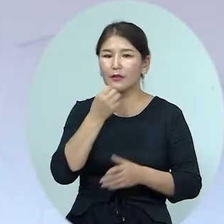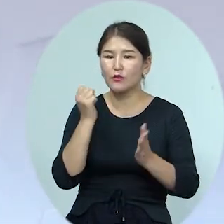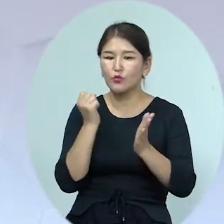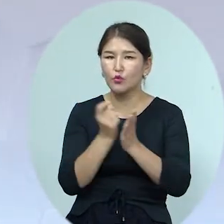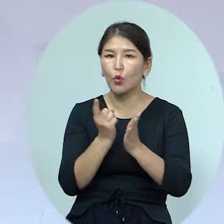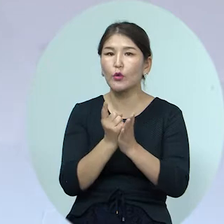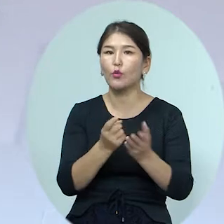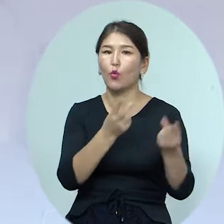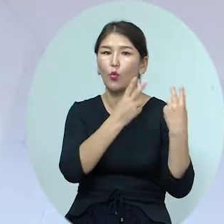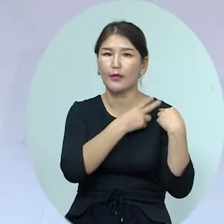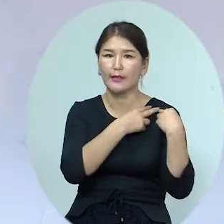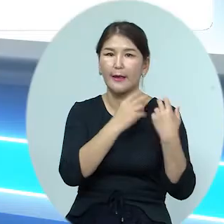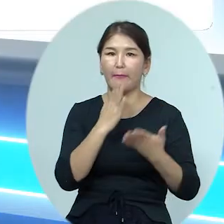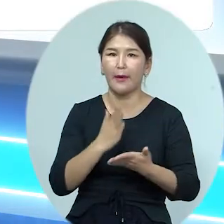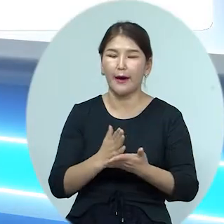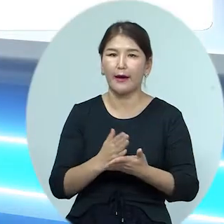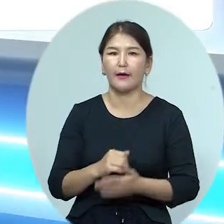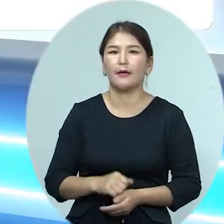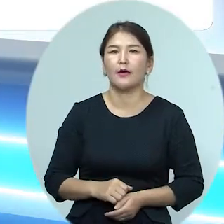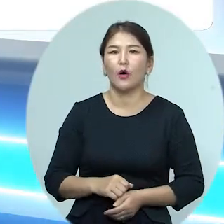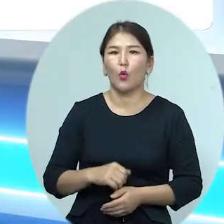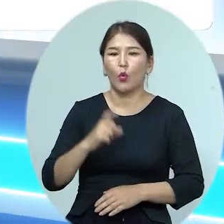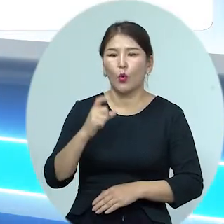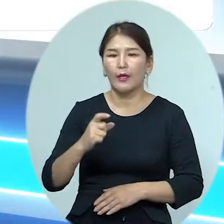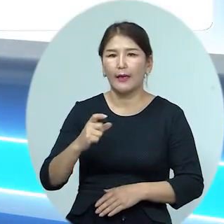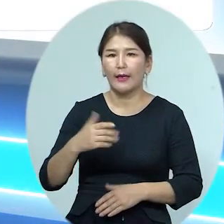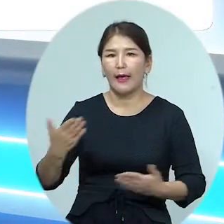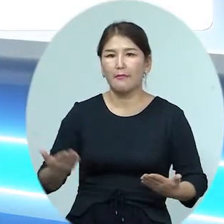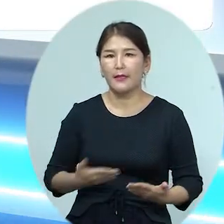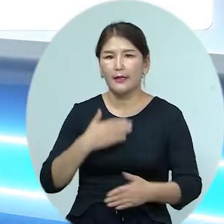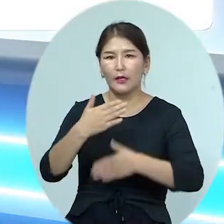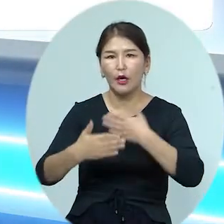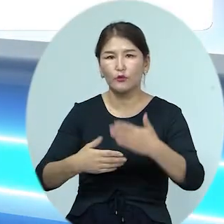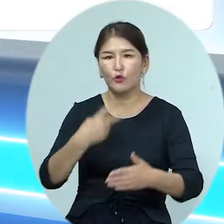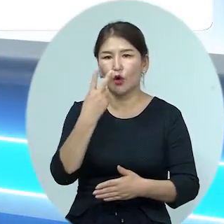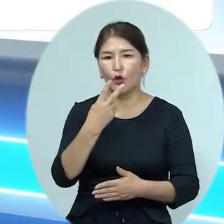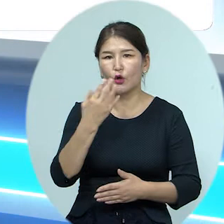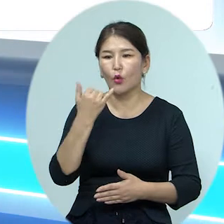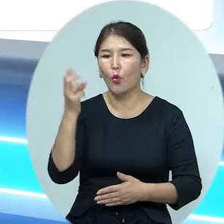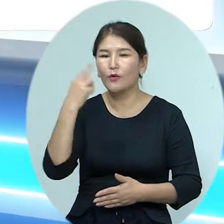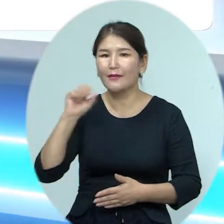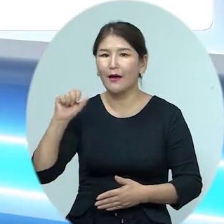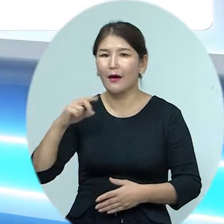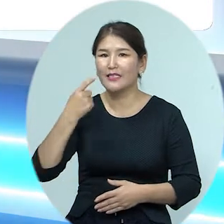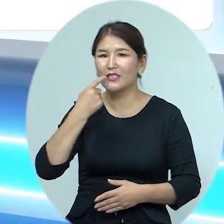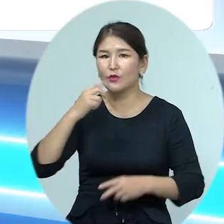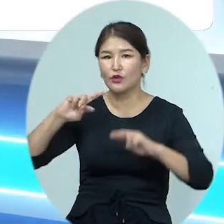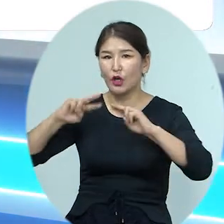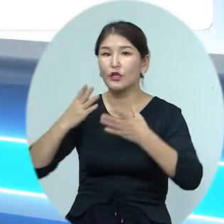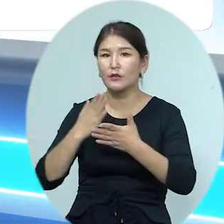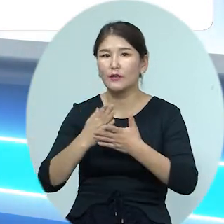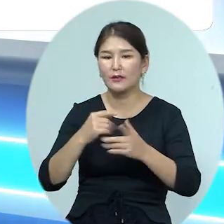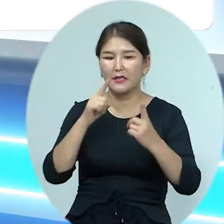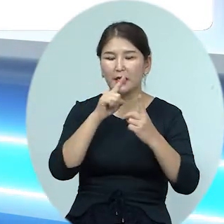чухал үүргийг гүйцэтгэдэг байна. Хүний амьдралын явцад 2 удаа шүд солигдож хөдөлдөг байгаа. Нэгдүгээрх нь сүүн